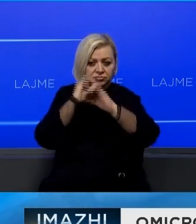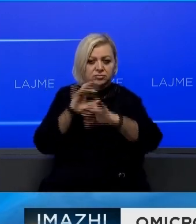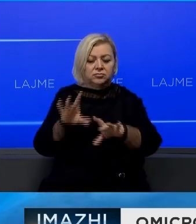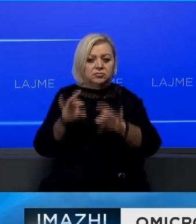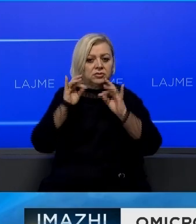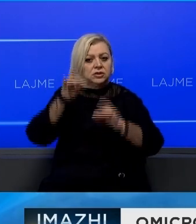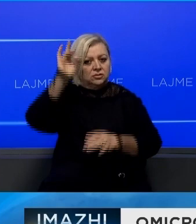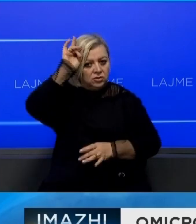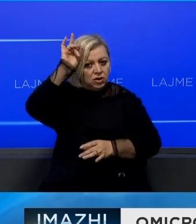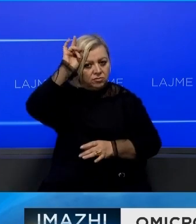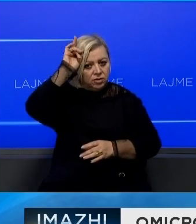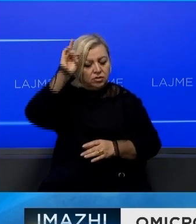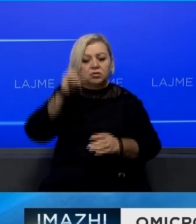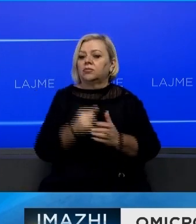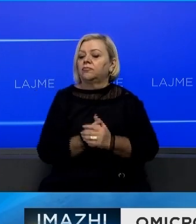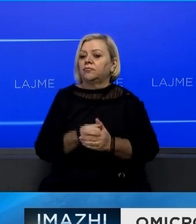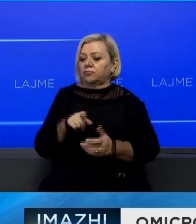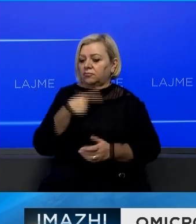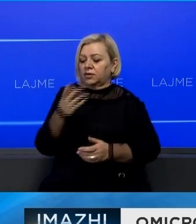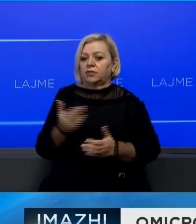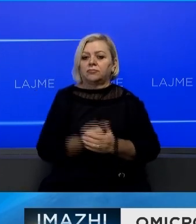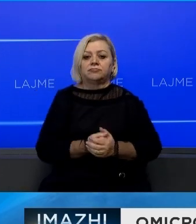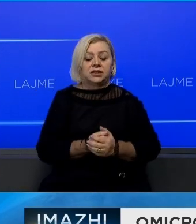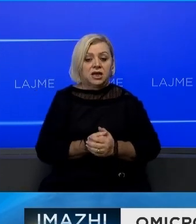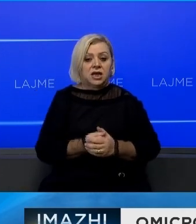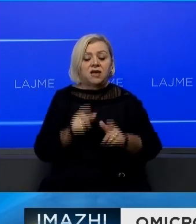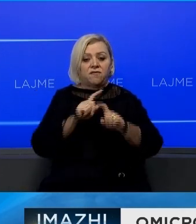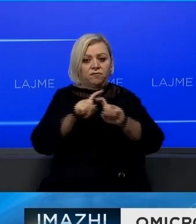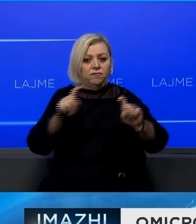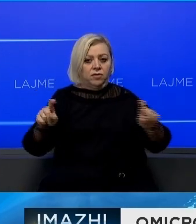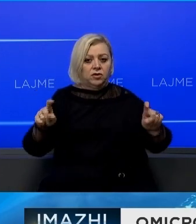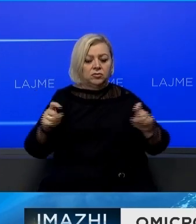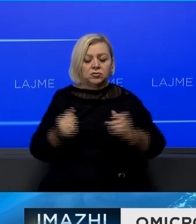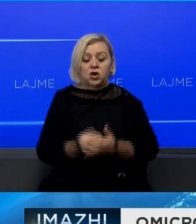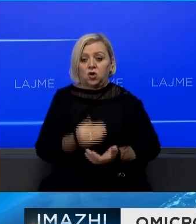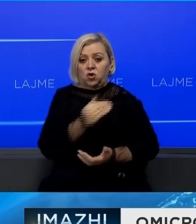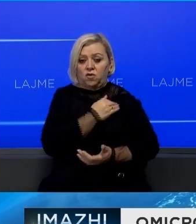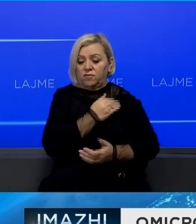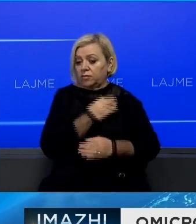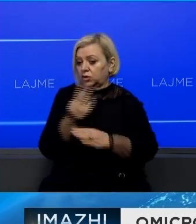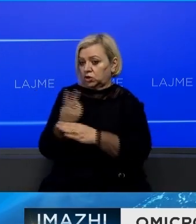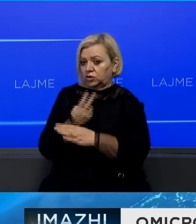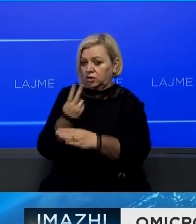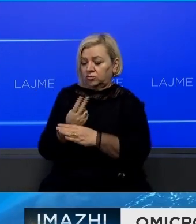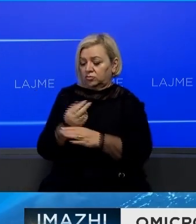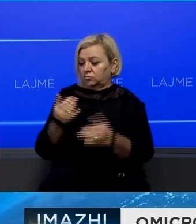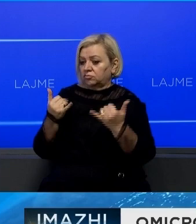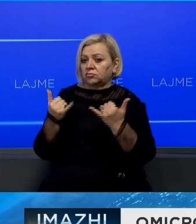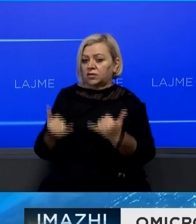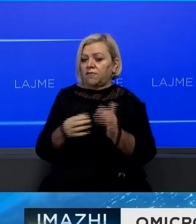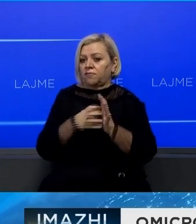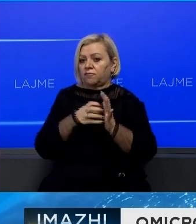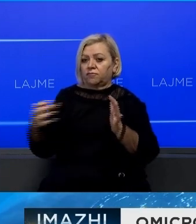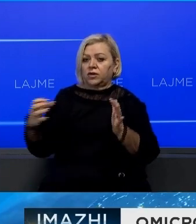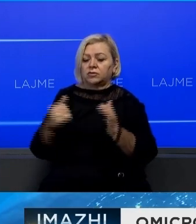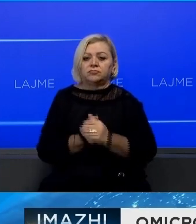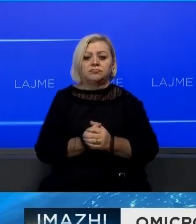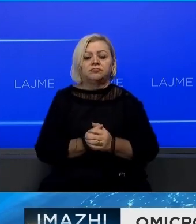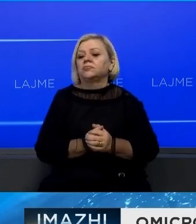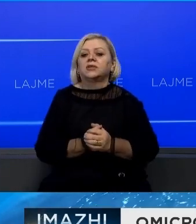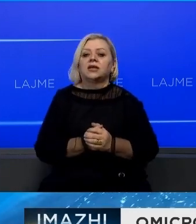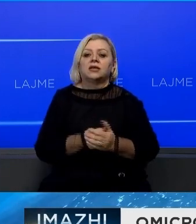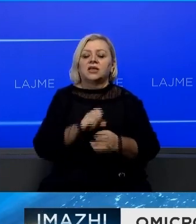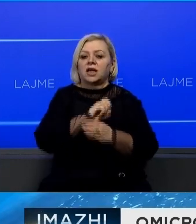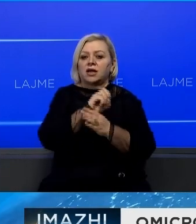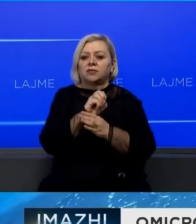në Gjermani. Ajo tha se edhe pse ky variant i virusit është konfirmuar në vend, aktualisht vazhdon të jetë dominues